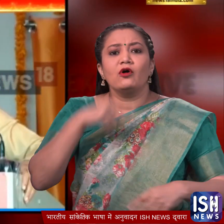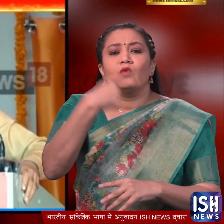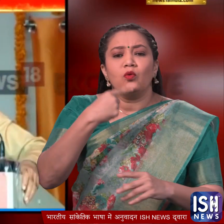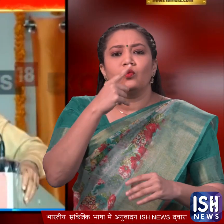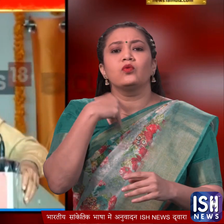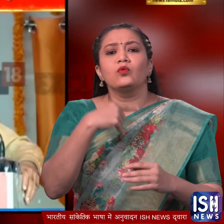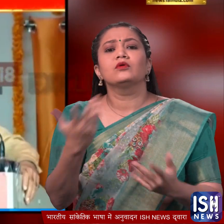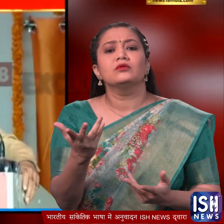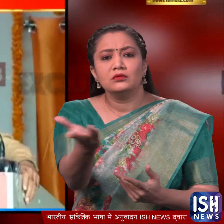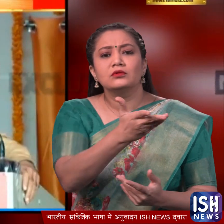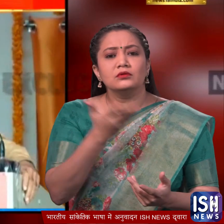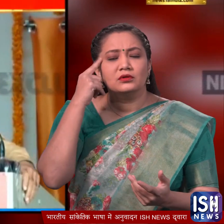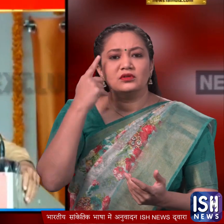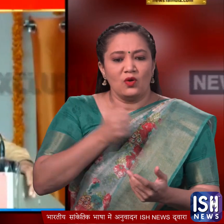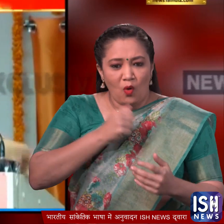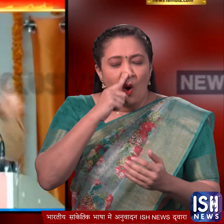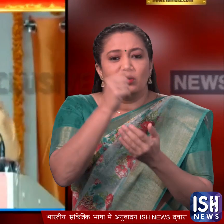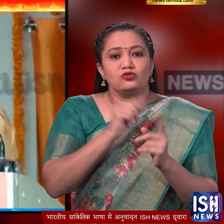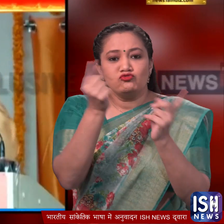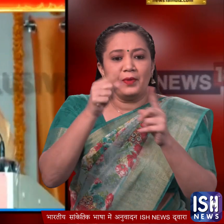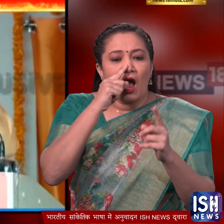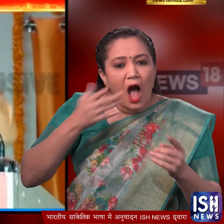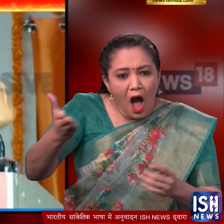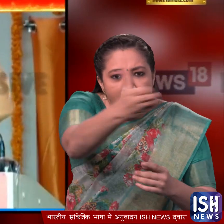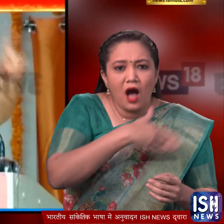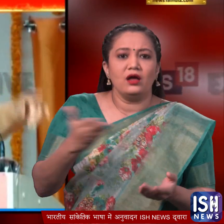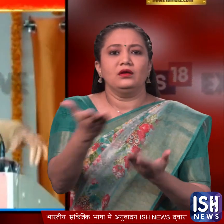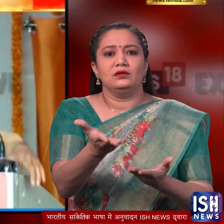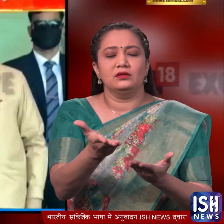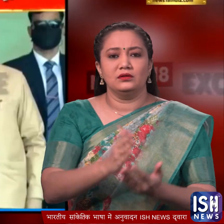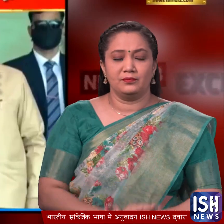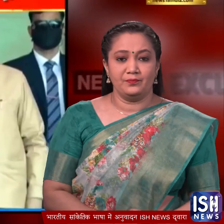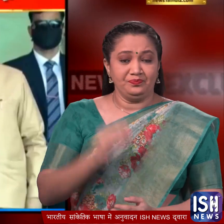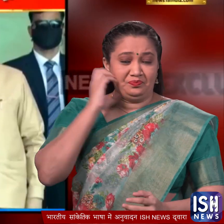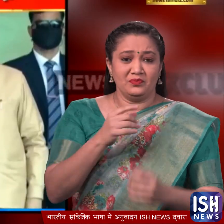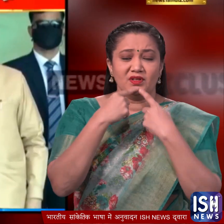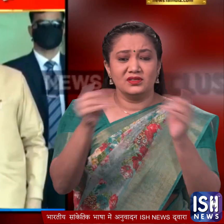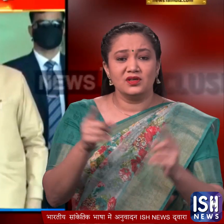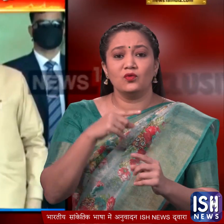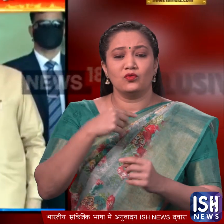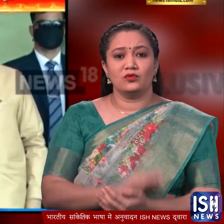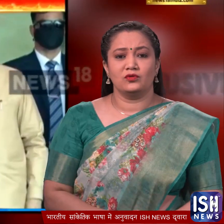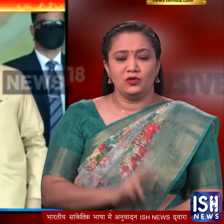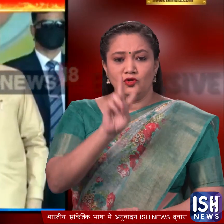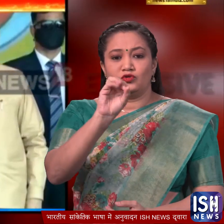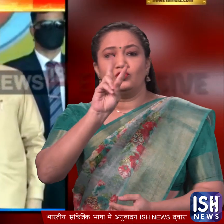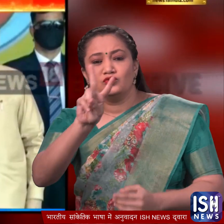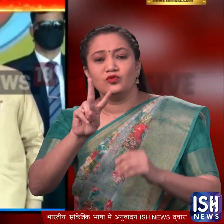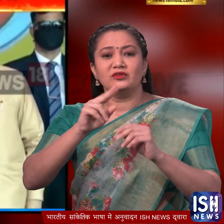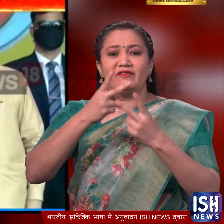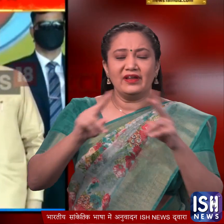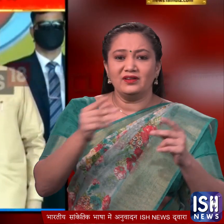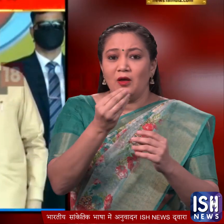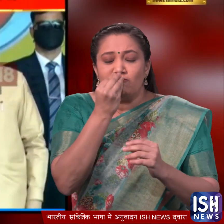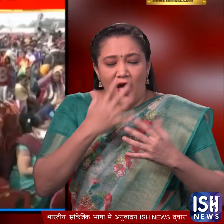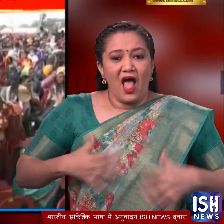बड़ा भुक्तभोगी कौन था? मेरी यूपी की बहन बेटियां थी। पीएम ने इस मौके पर जिन 202 पुष्टाहार